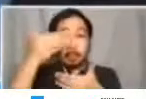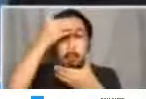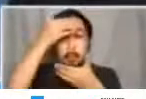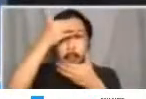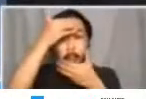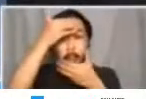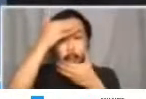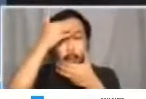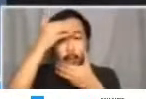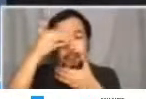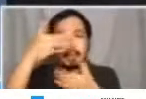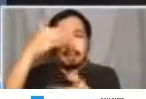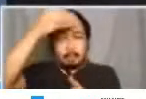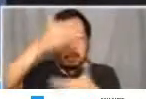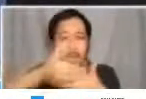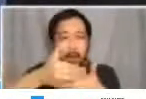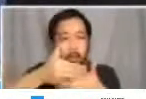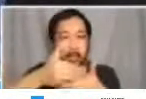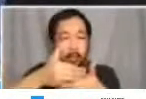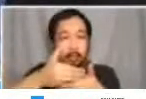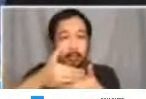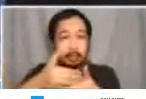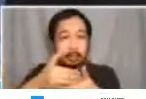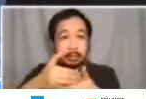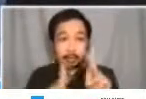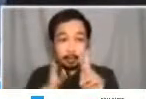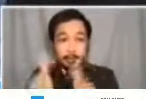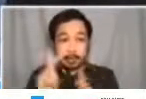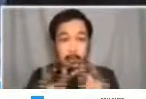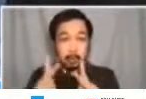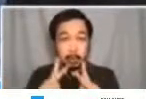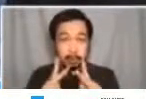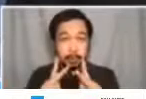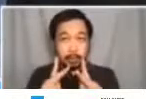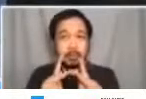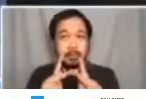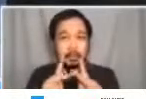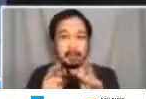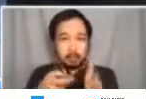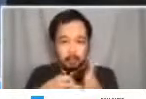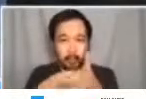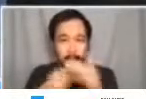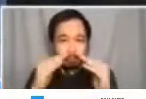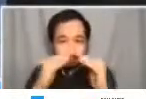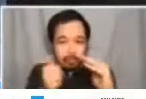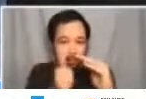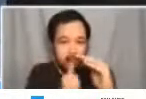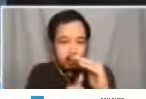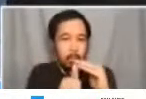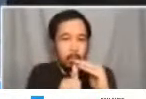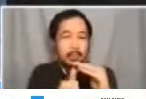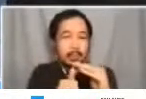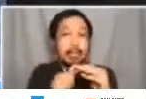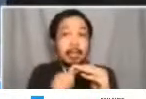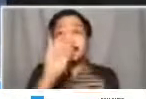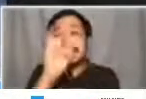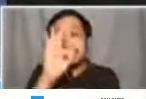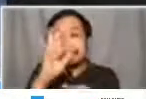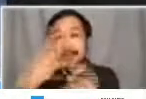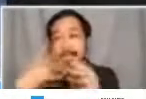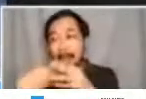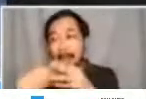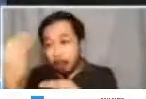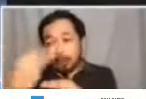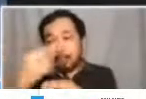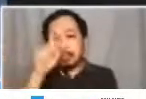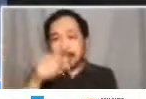Opo, ma'am, alam namin na bago lang po kayo dyan sa Morocco, pero paano po yung koordinasyon na ginagawa ninyo